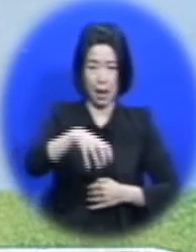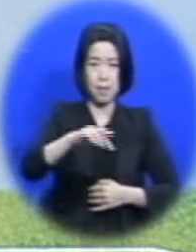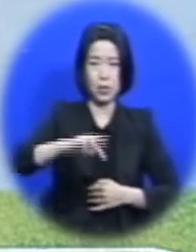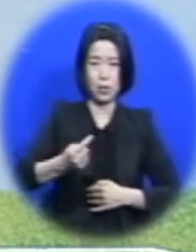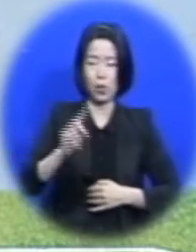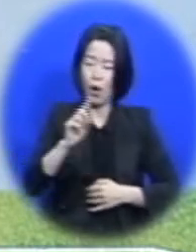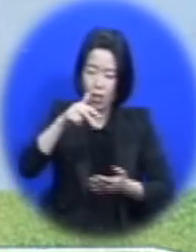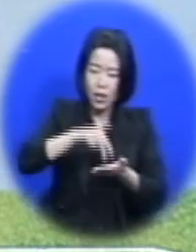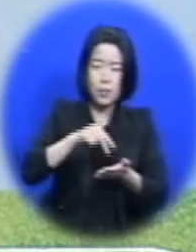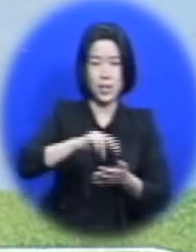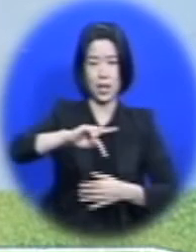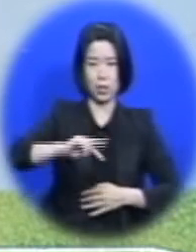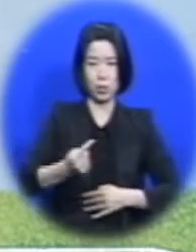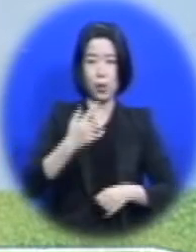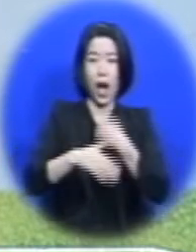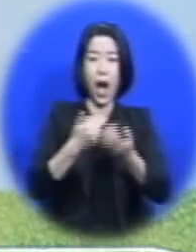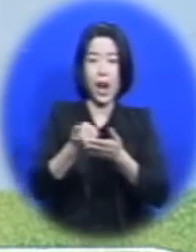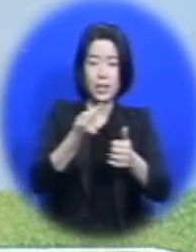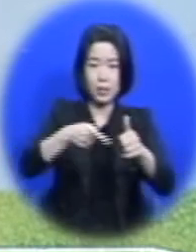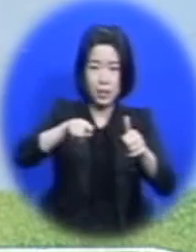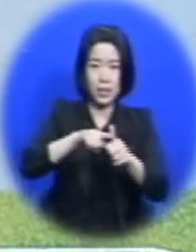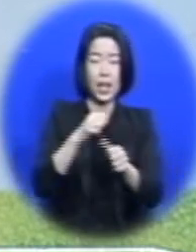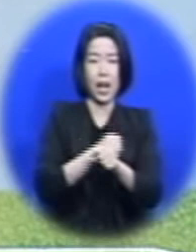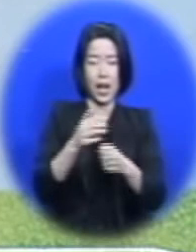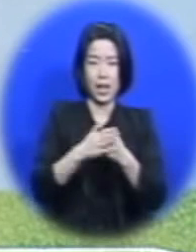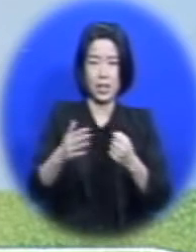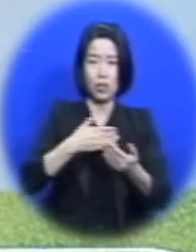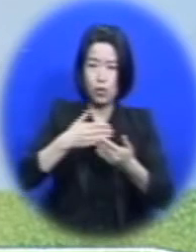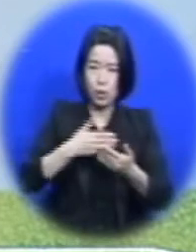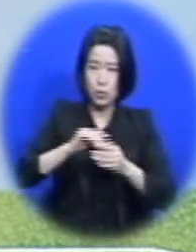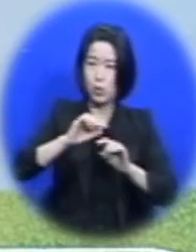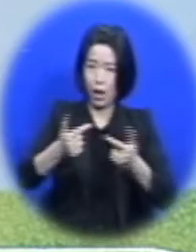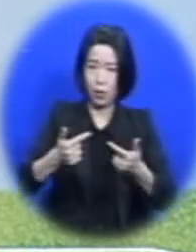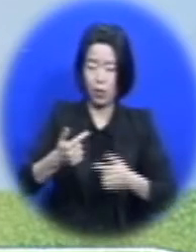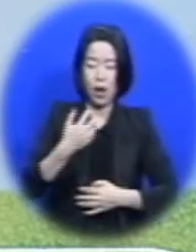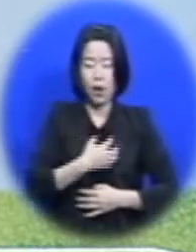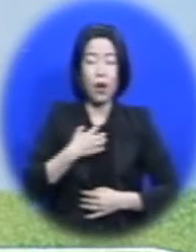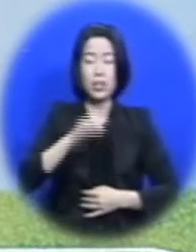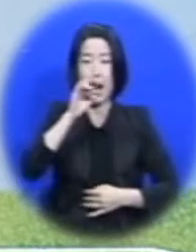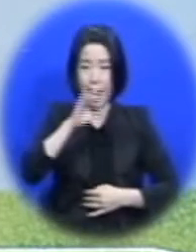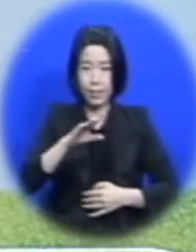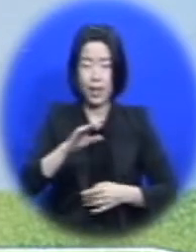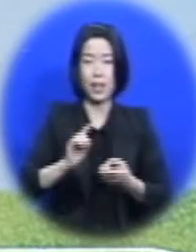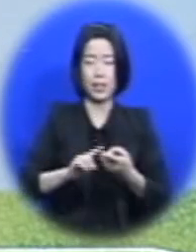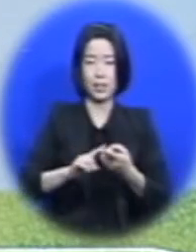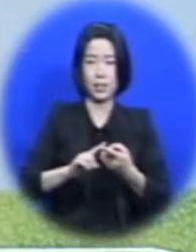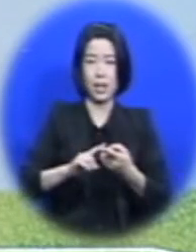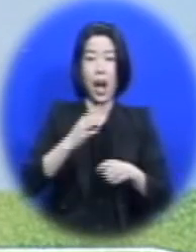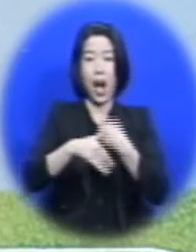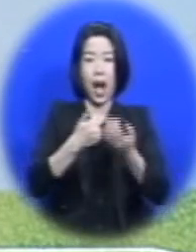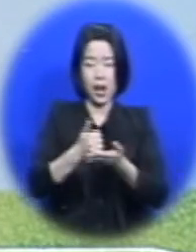어떤 처지에서도 하나님 의지한 이 두렵지도 않고 염려도 안되는 그렇게 하나님이 의지가